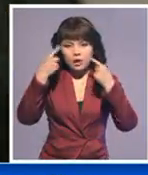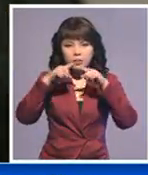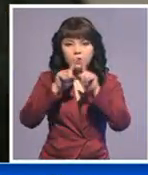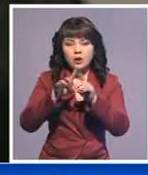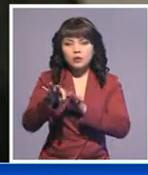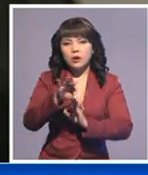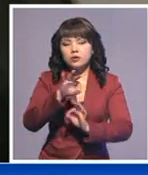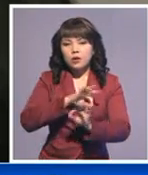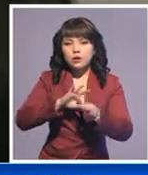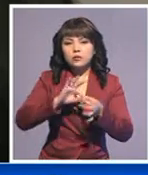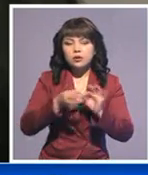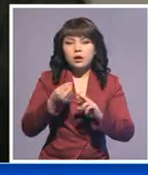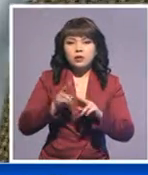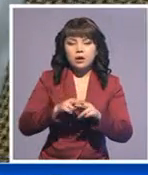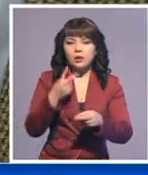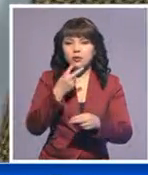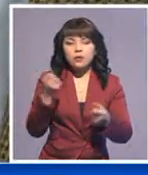жоспарға тәнті.